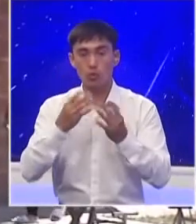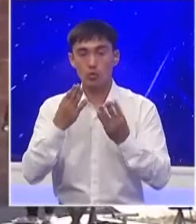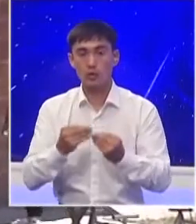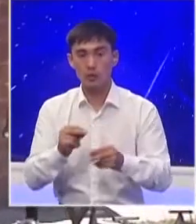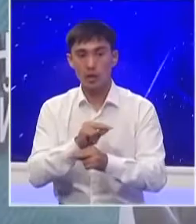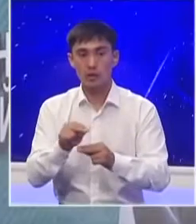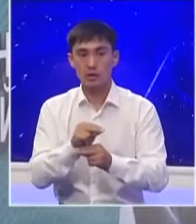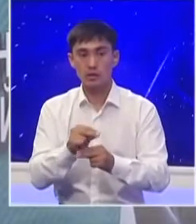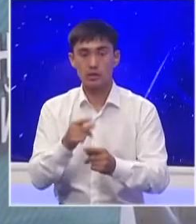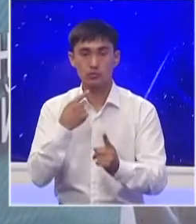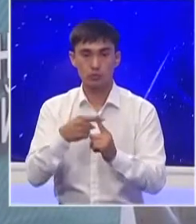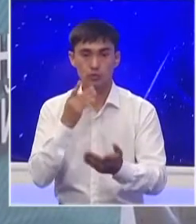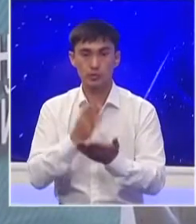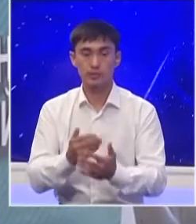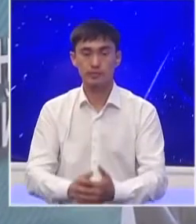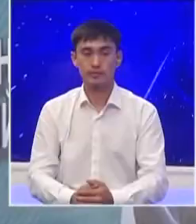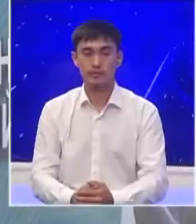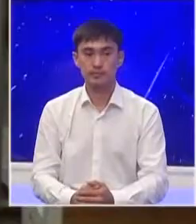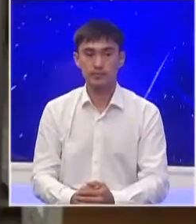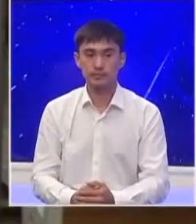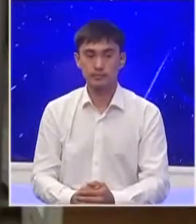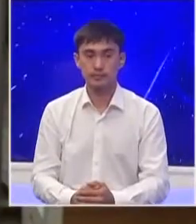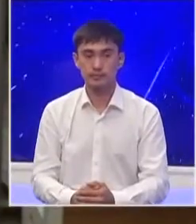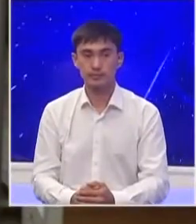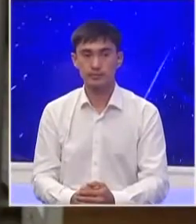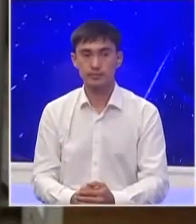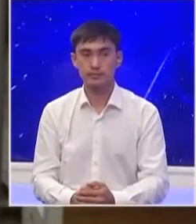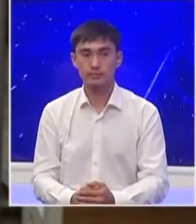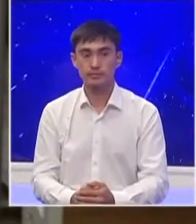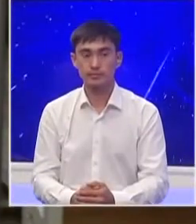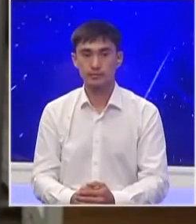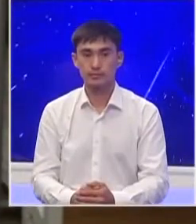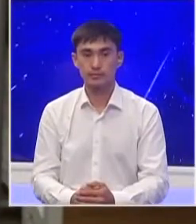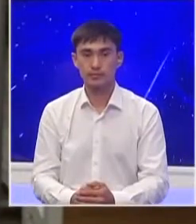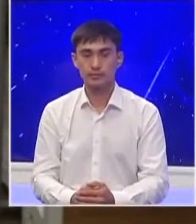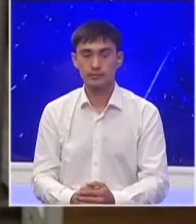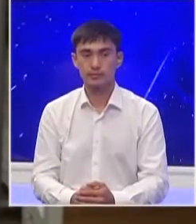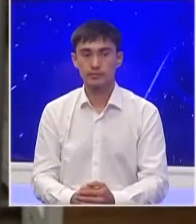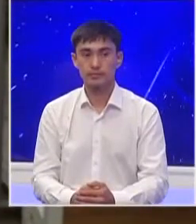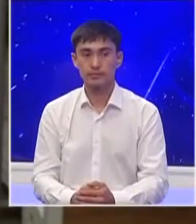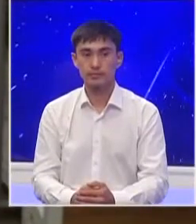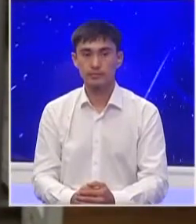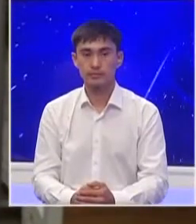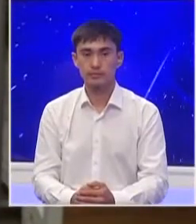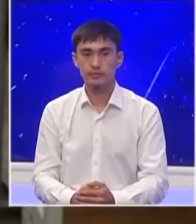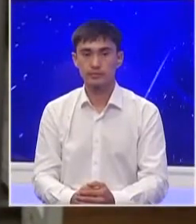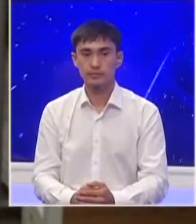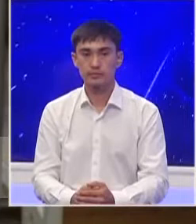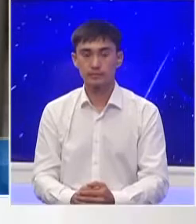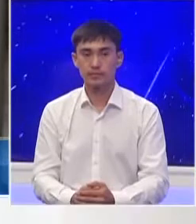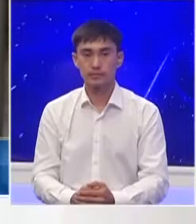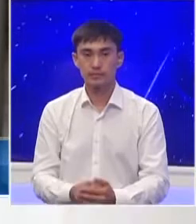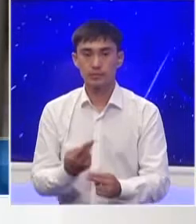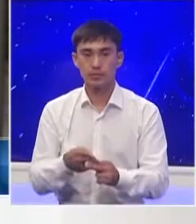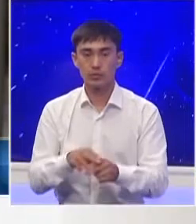алған емі сеп болды дейді жары. Мынандай қоғамда осындай орталық барын біз білмейміз. Бұл